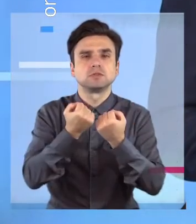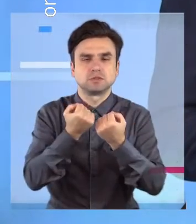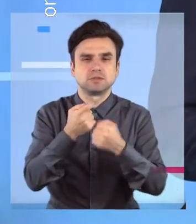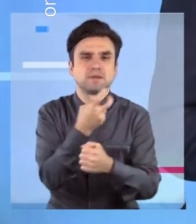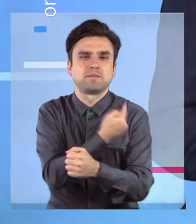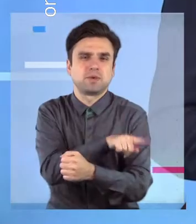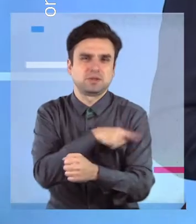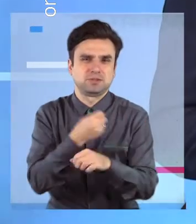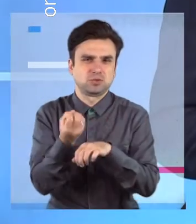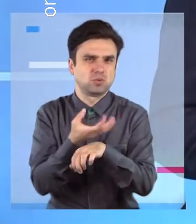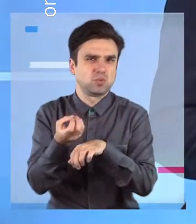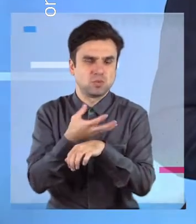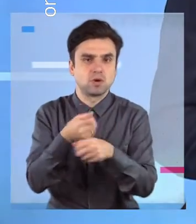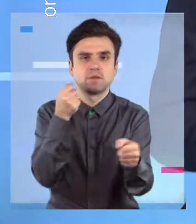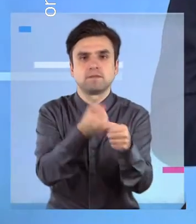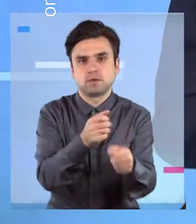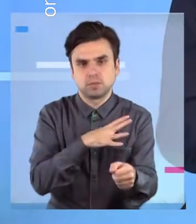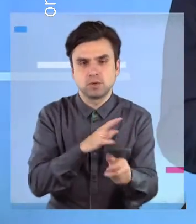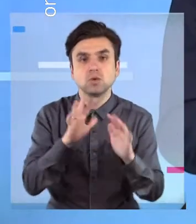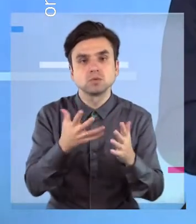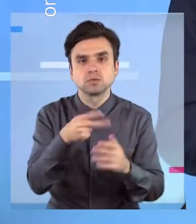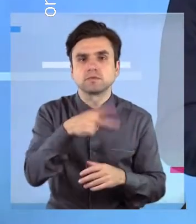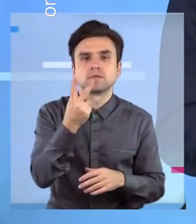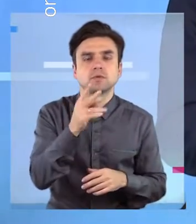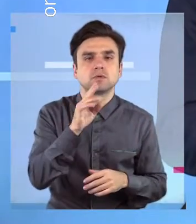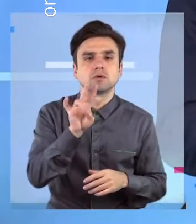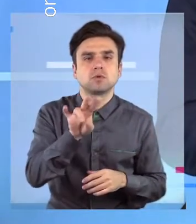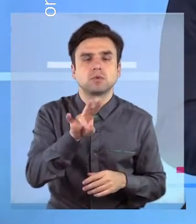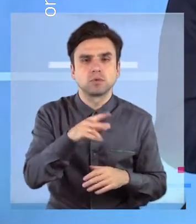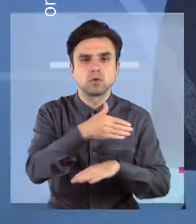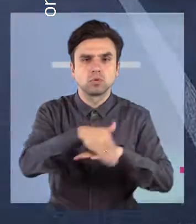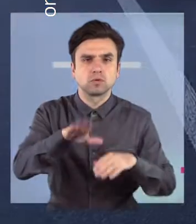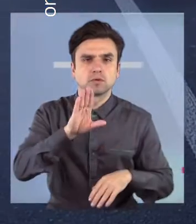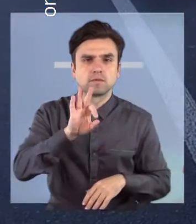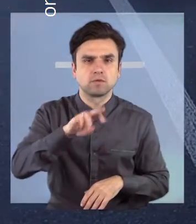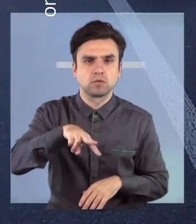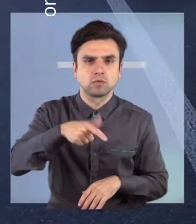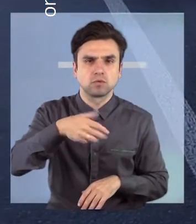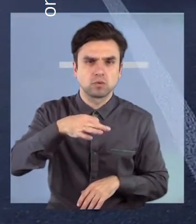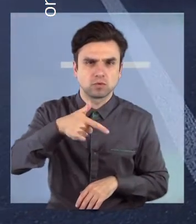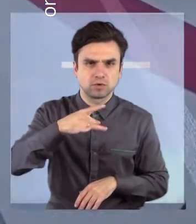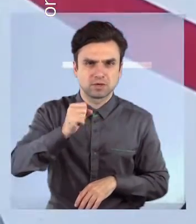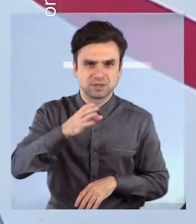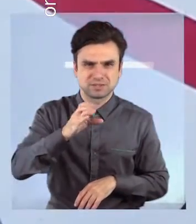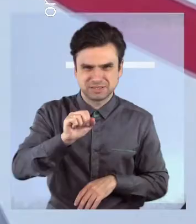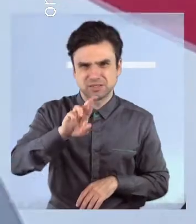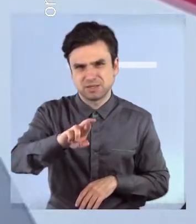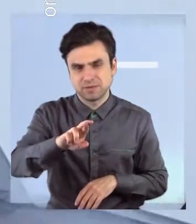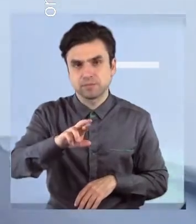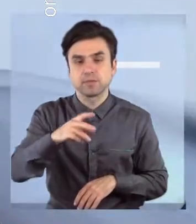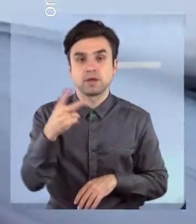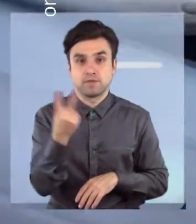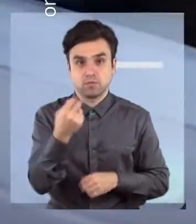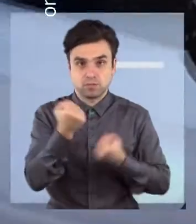сталося 22 листопада по вулиці Волгоградська. За словами очевидців, обидва авто рухалися у бік площі Олександра Поля,